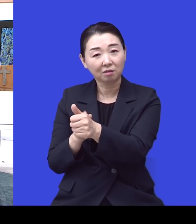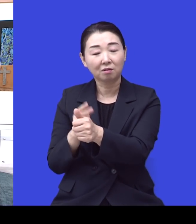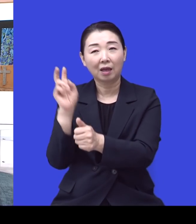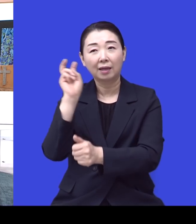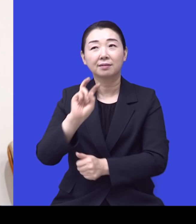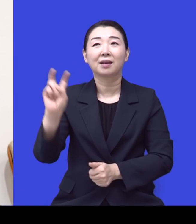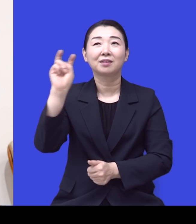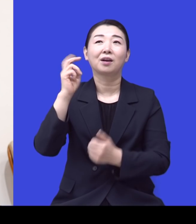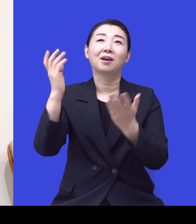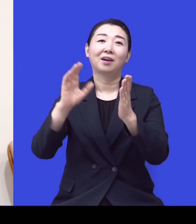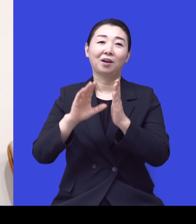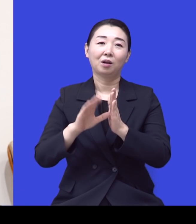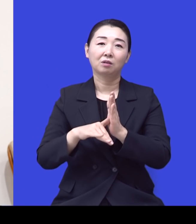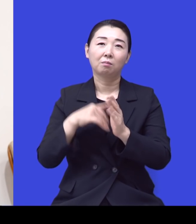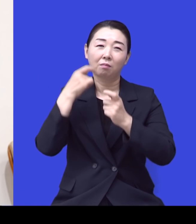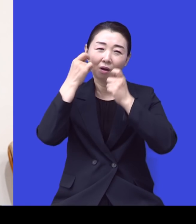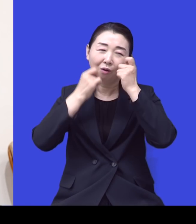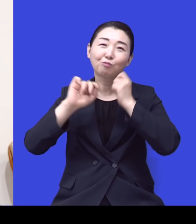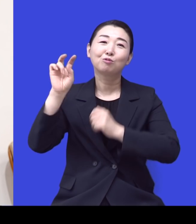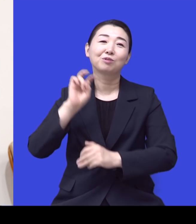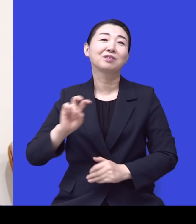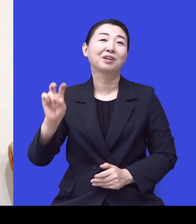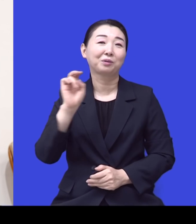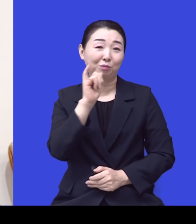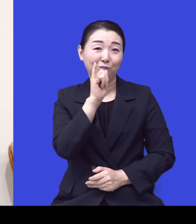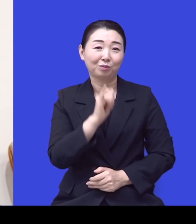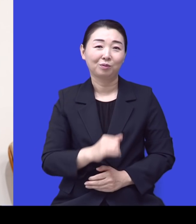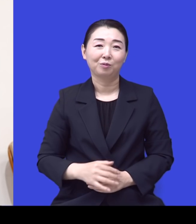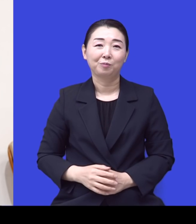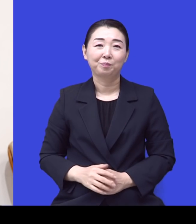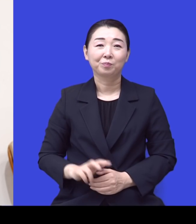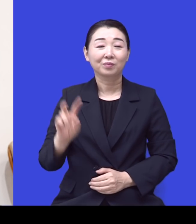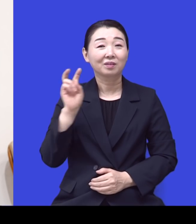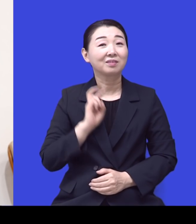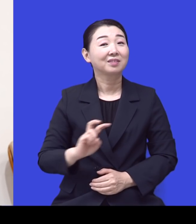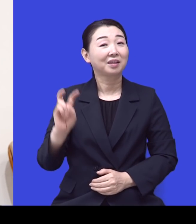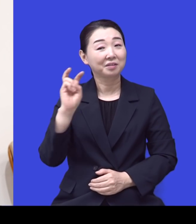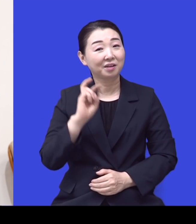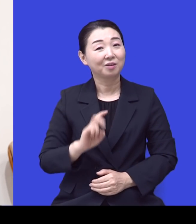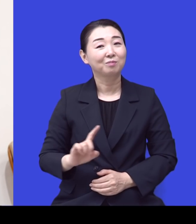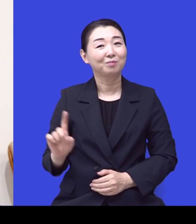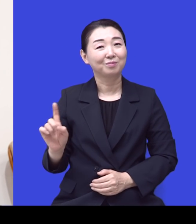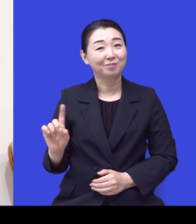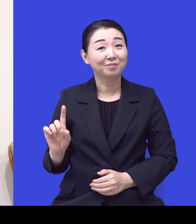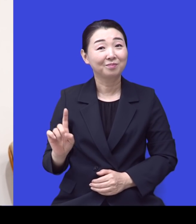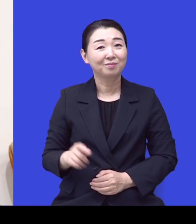찬양을 하는데 막 우시면서 찬양을 하는 거예요. 그 찬양이